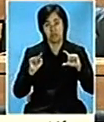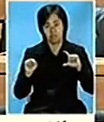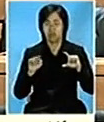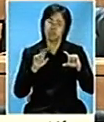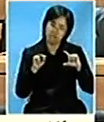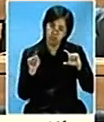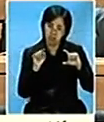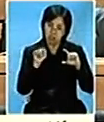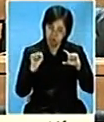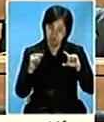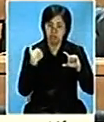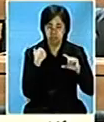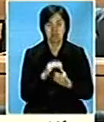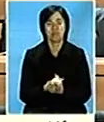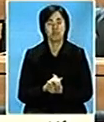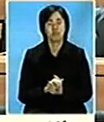25-30% ท่านครับ